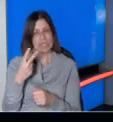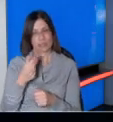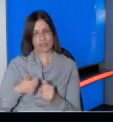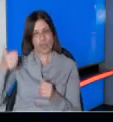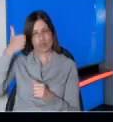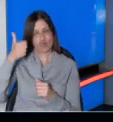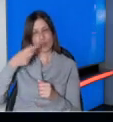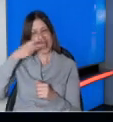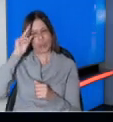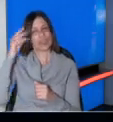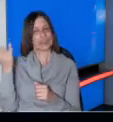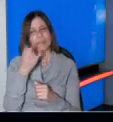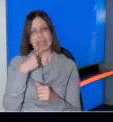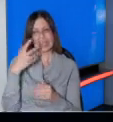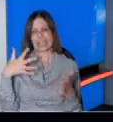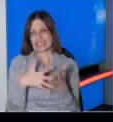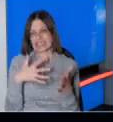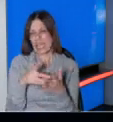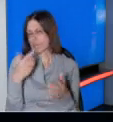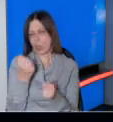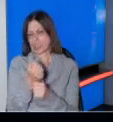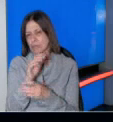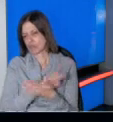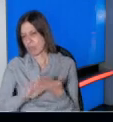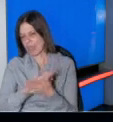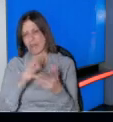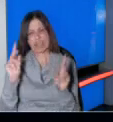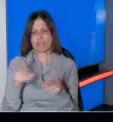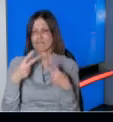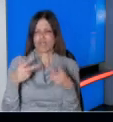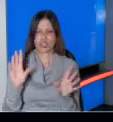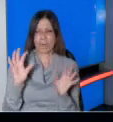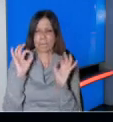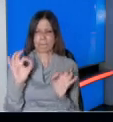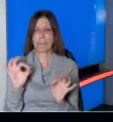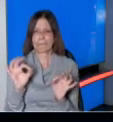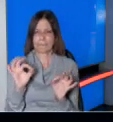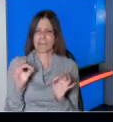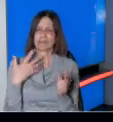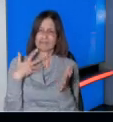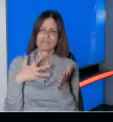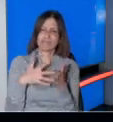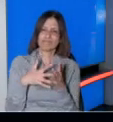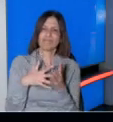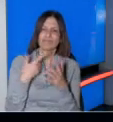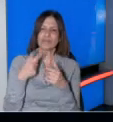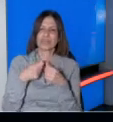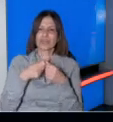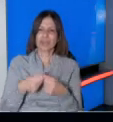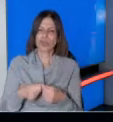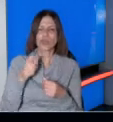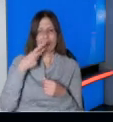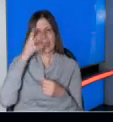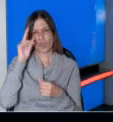הליכוד, תמיד יגיד שהסקרים האלה לא עושים שום דבר, שהרי אי אפשר באמת לזכור את ההתפקדות בליכוד, שזה הרי דילים וזה